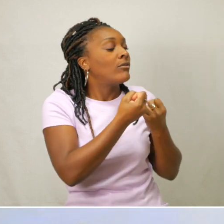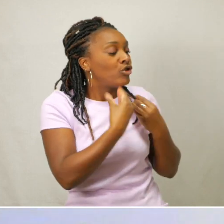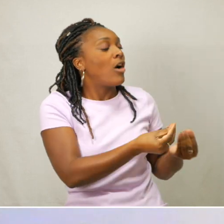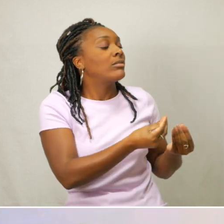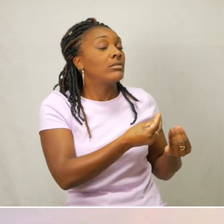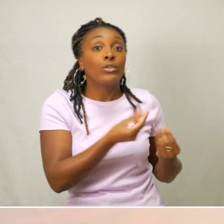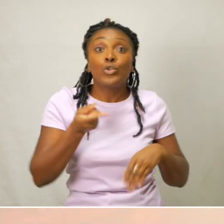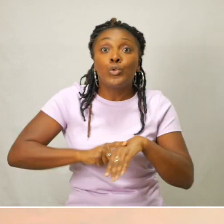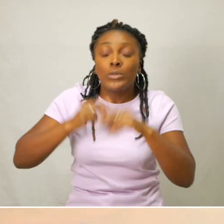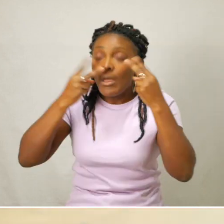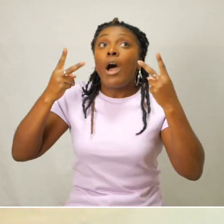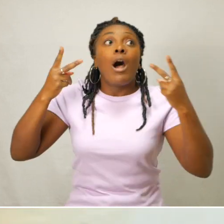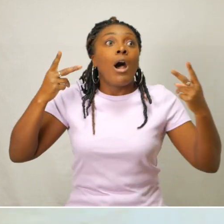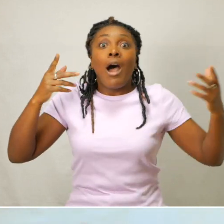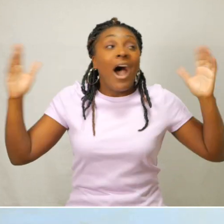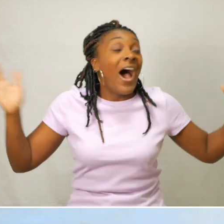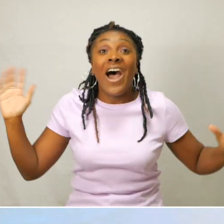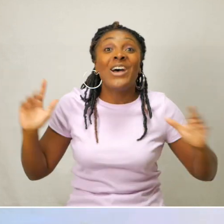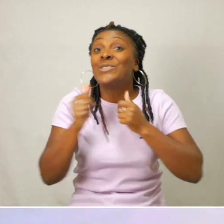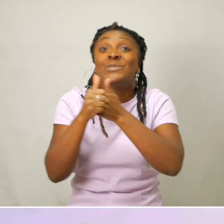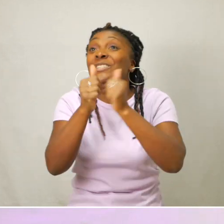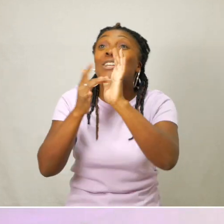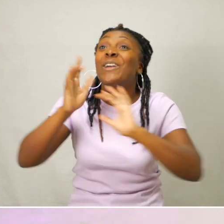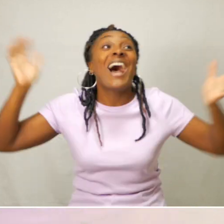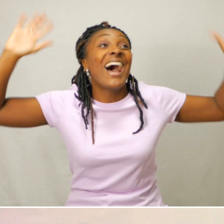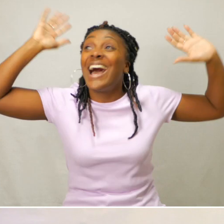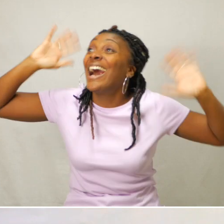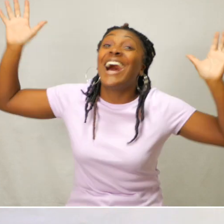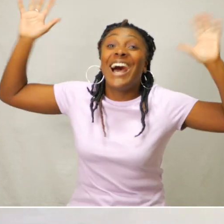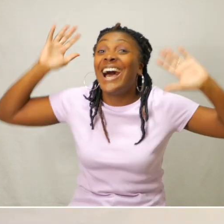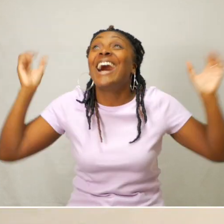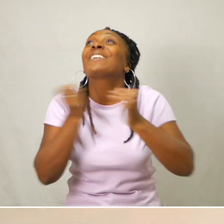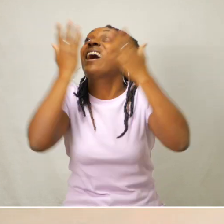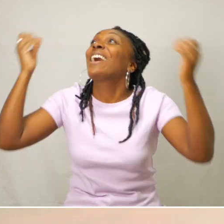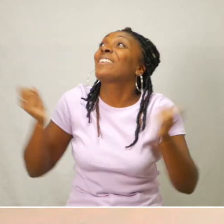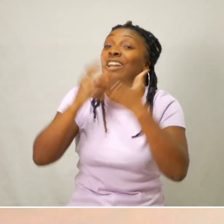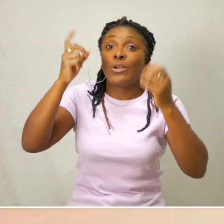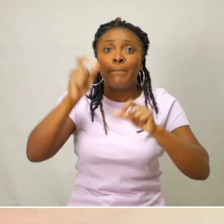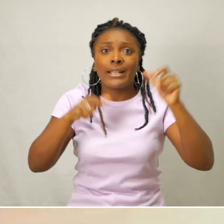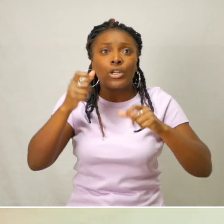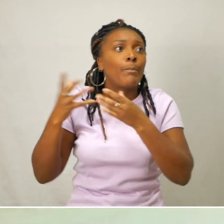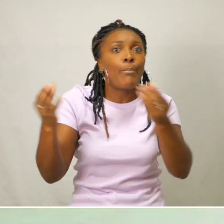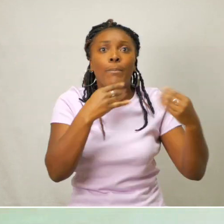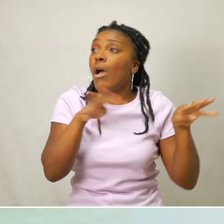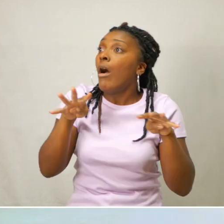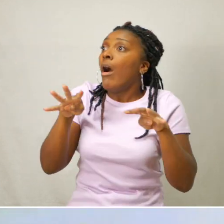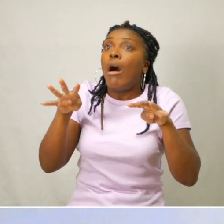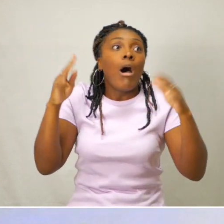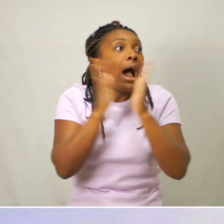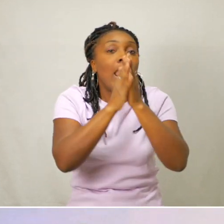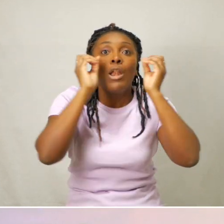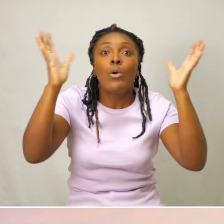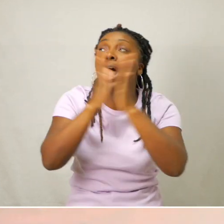vue, suivit Jésus en glorifiant Dieu. Tout le peuple, voyant cela, loua Dieu. Amen.